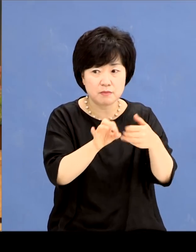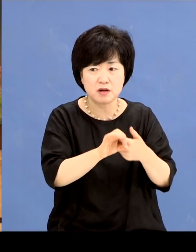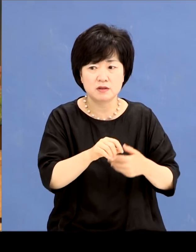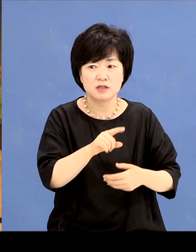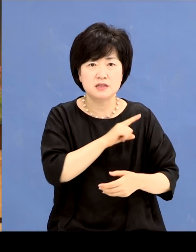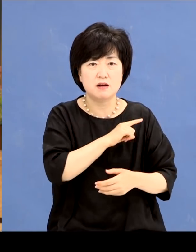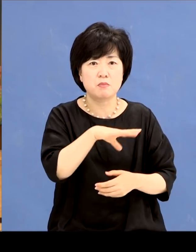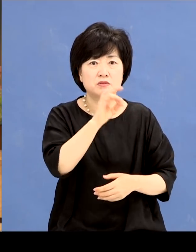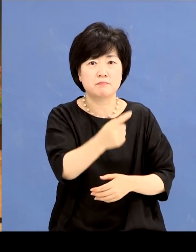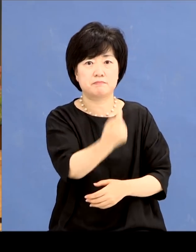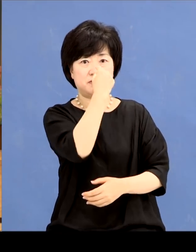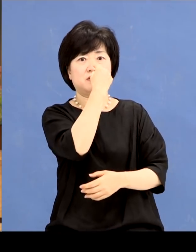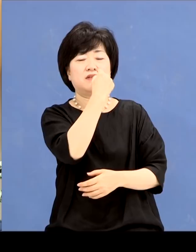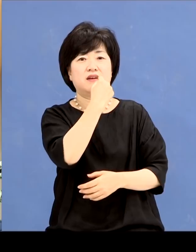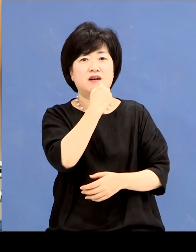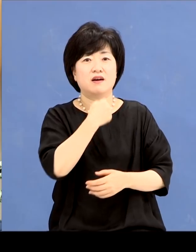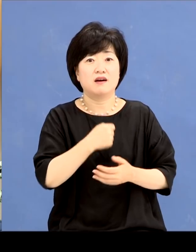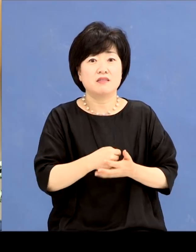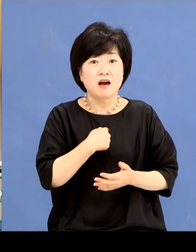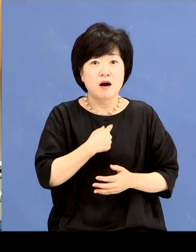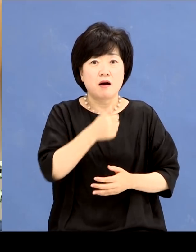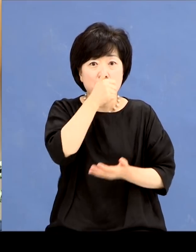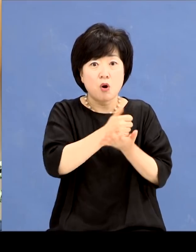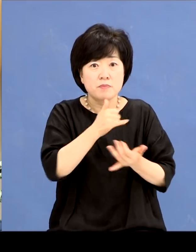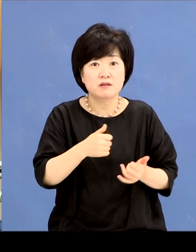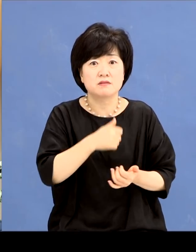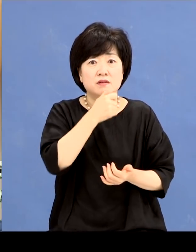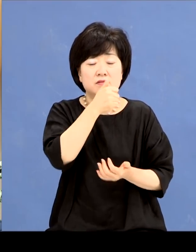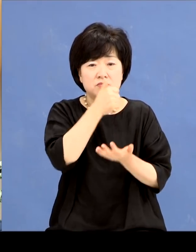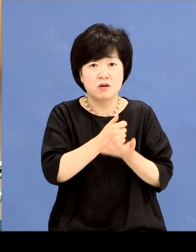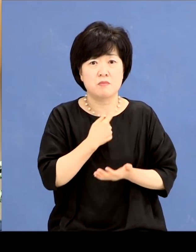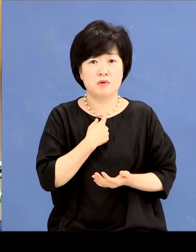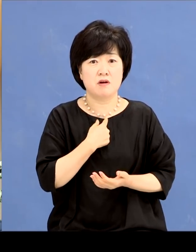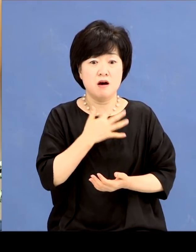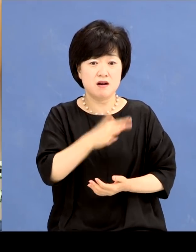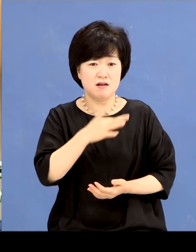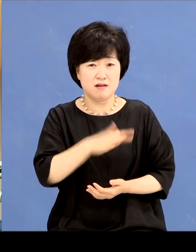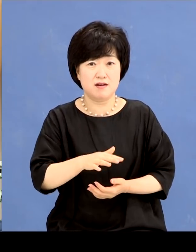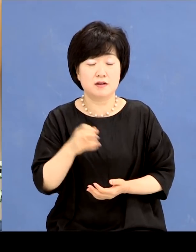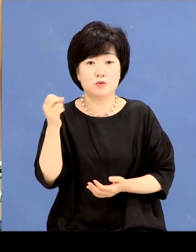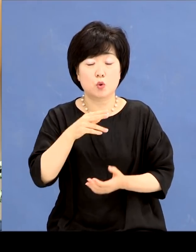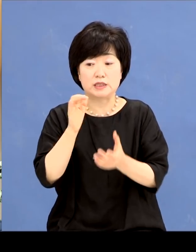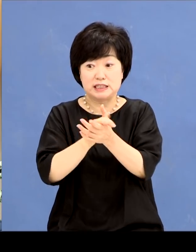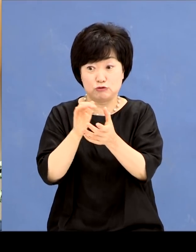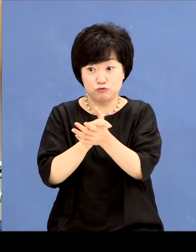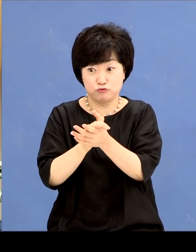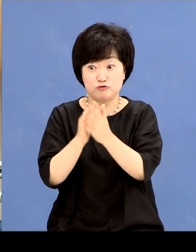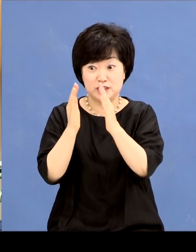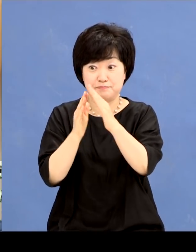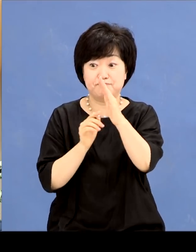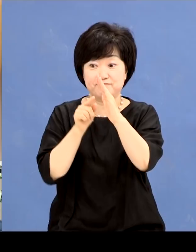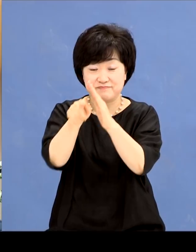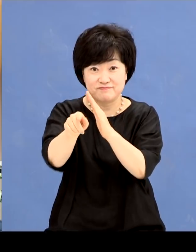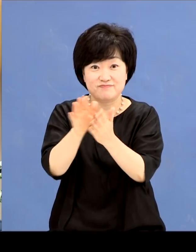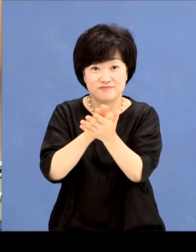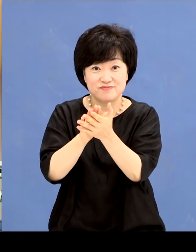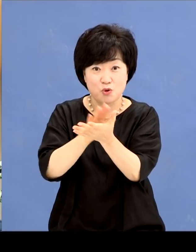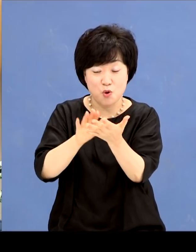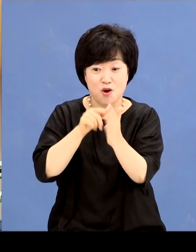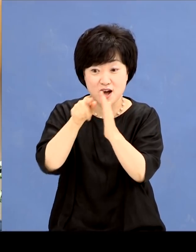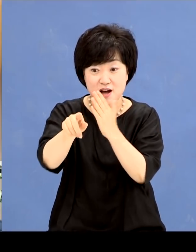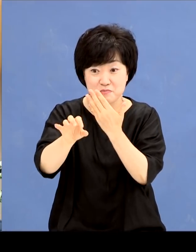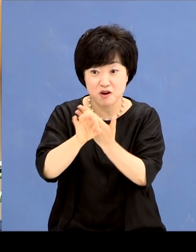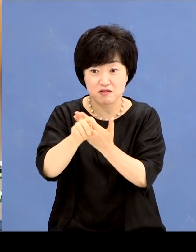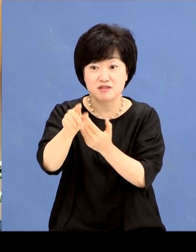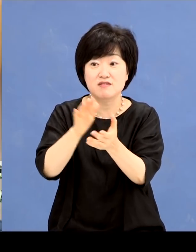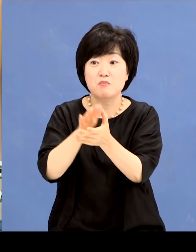게 저희거든요. 그리고 정말 친한 친구가 생겨서 친한 친구 집에 이렇게 놀러 가면 어떻게 하셨는지 그